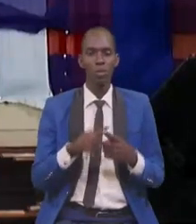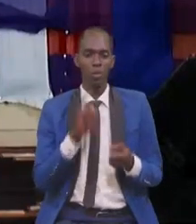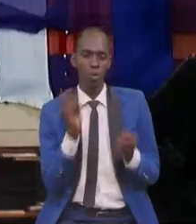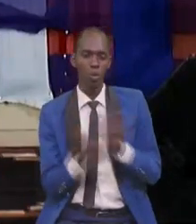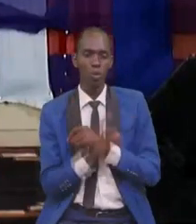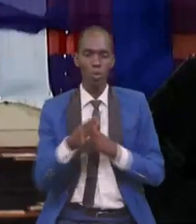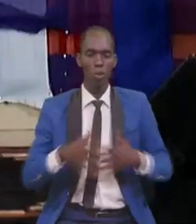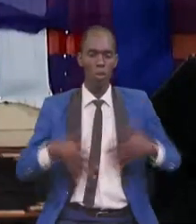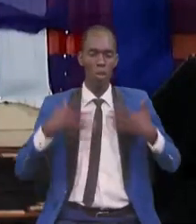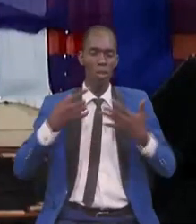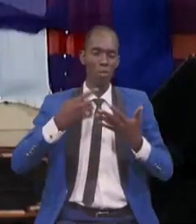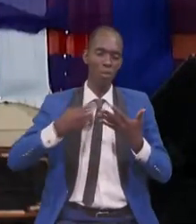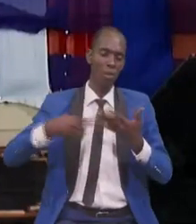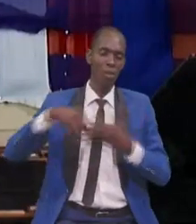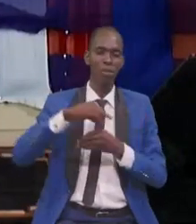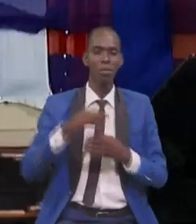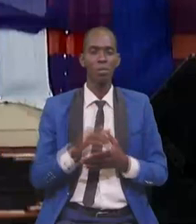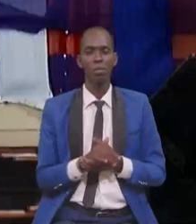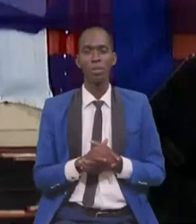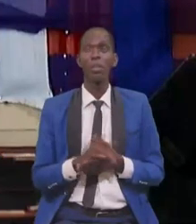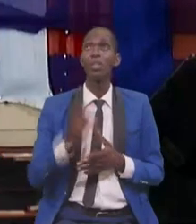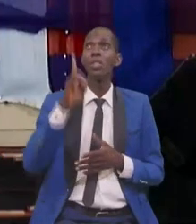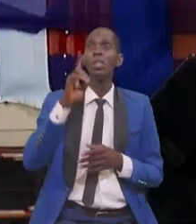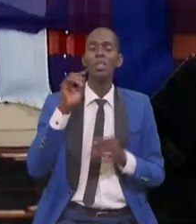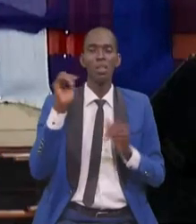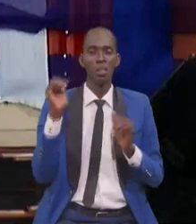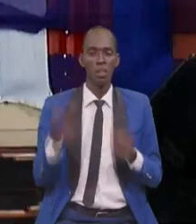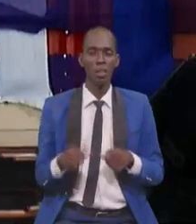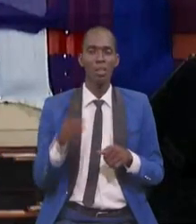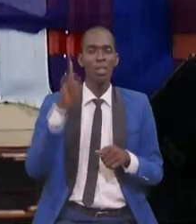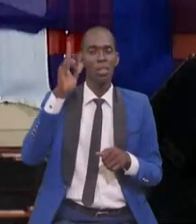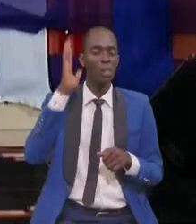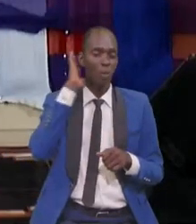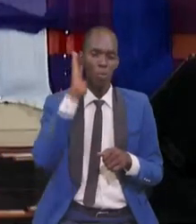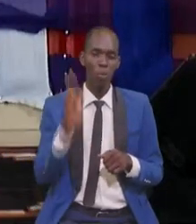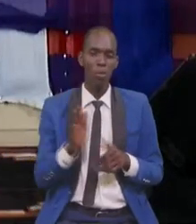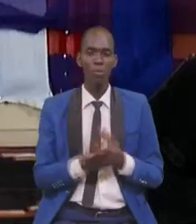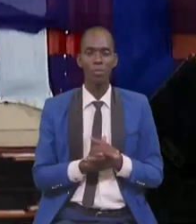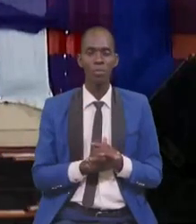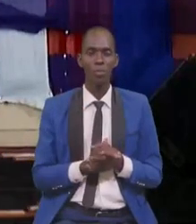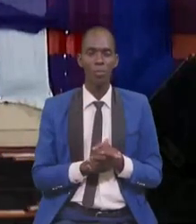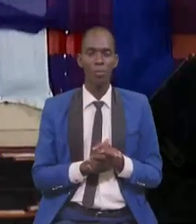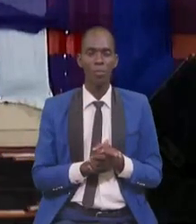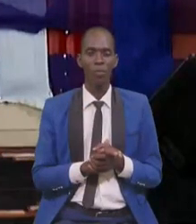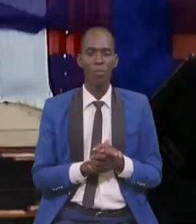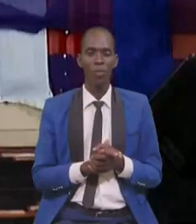conduite et de transformer votre vie. Il peut le faire. Il va le faire.